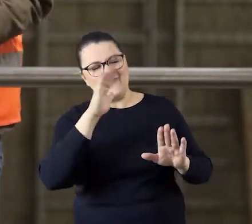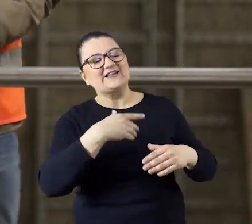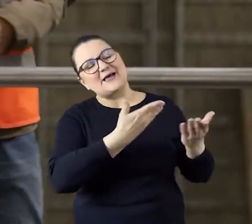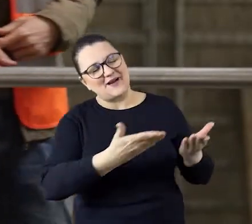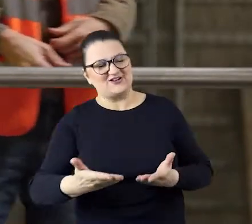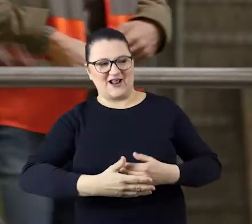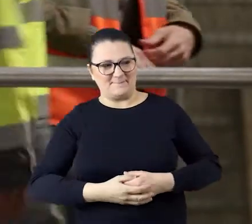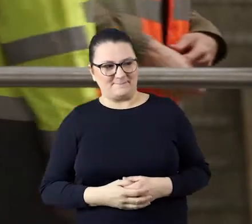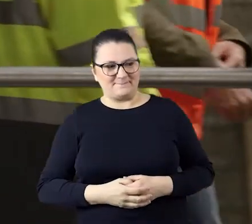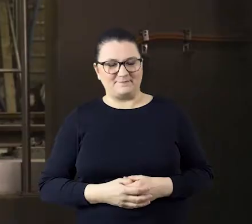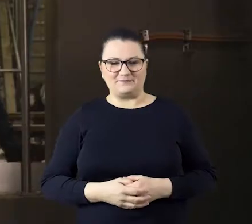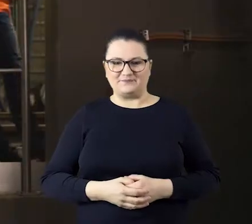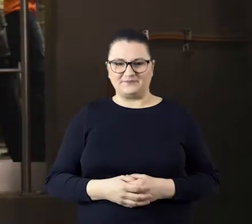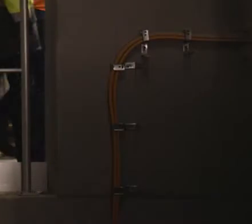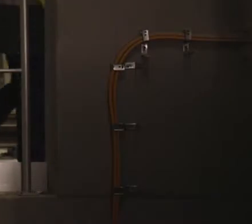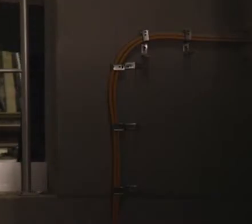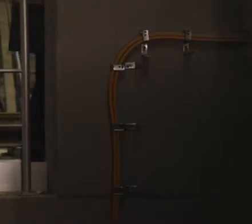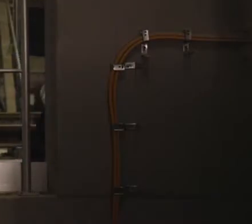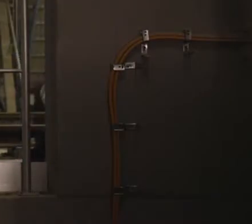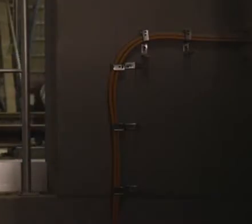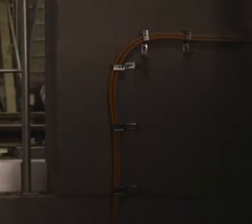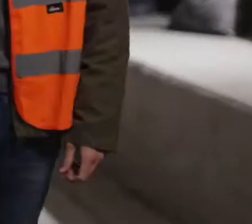chyba niewiele. Zapraszam.